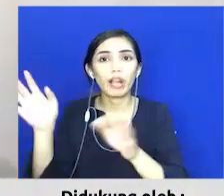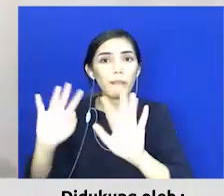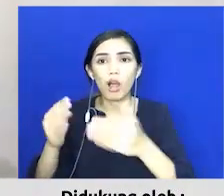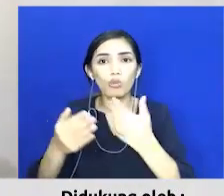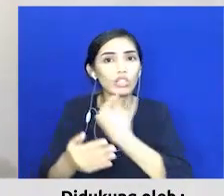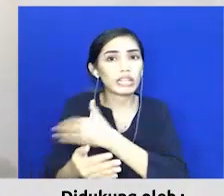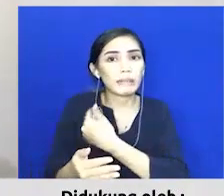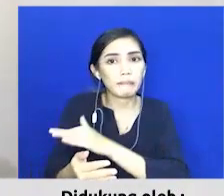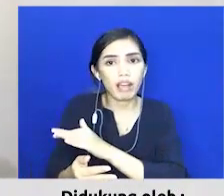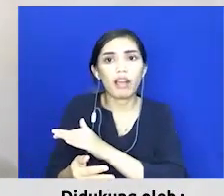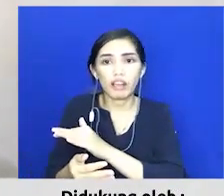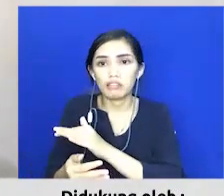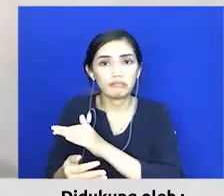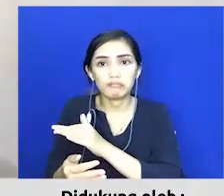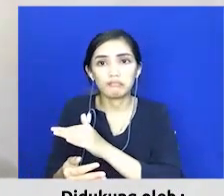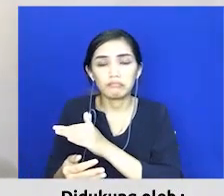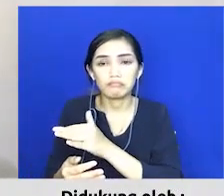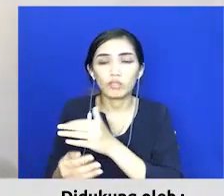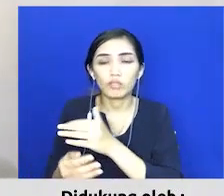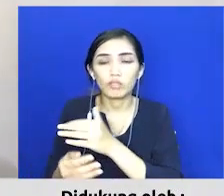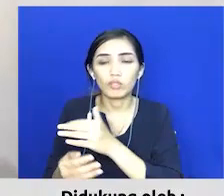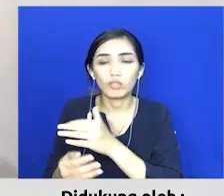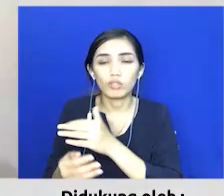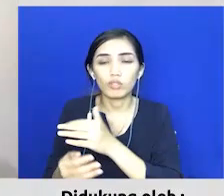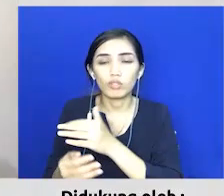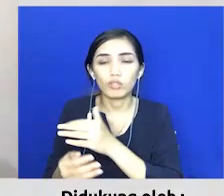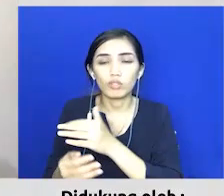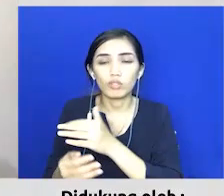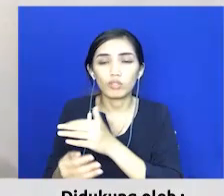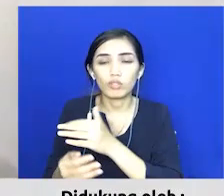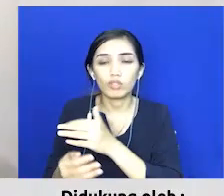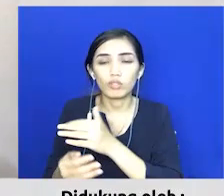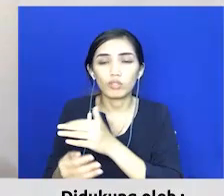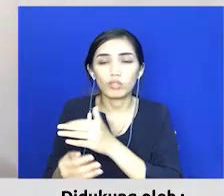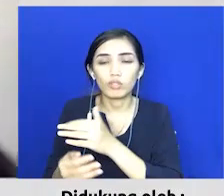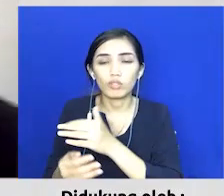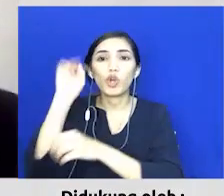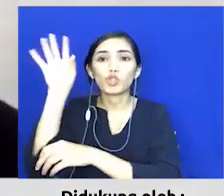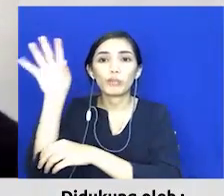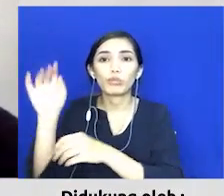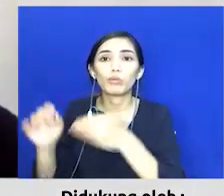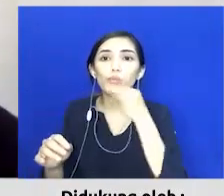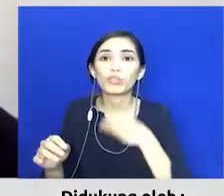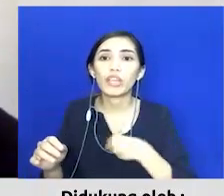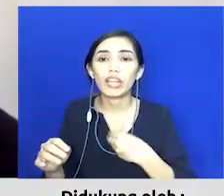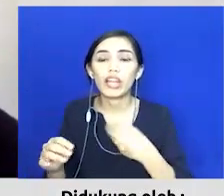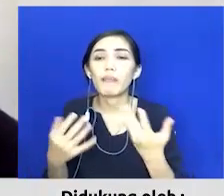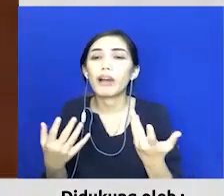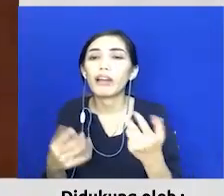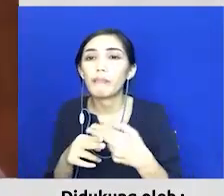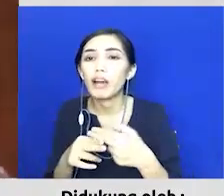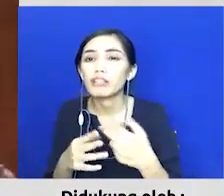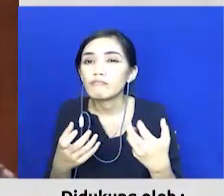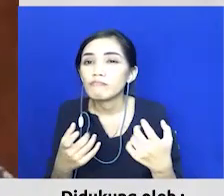dengan apa namanya asosiasi Amerika itu Ampa. Atau terkait dengan